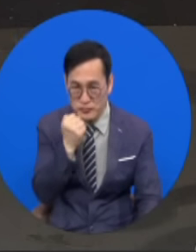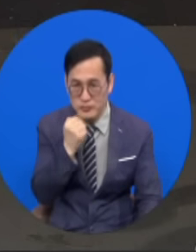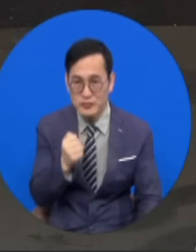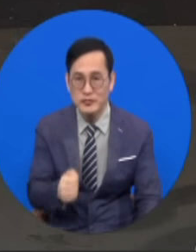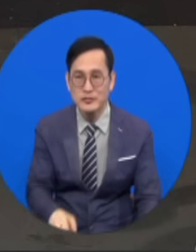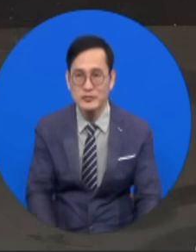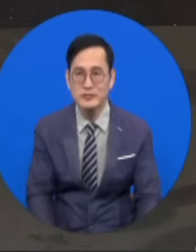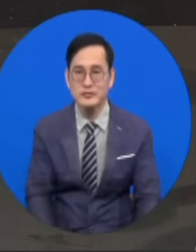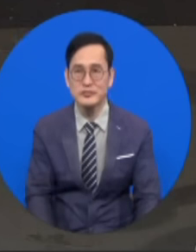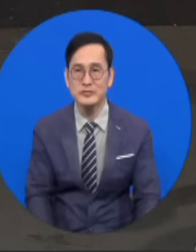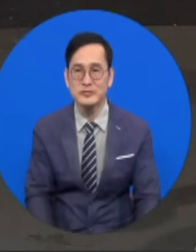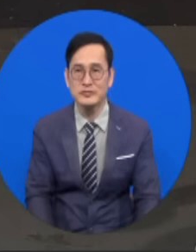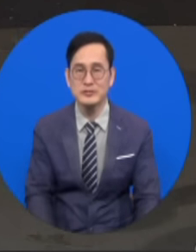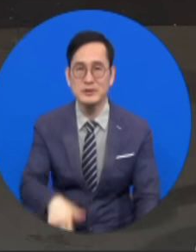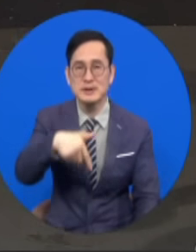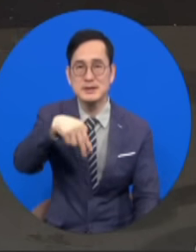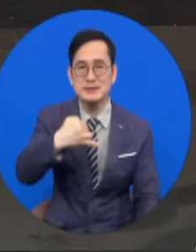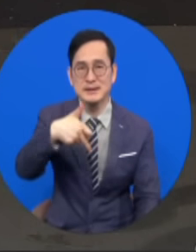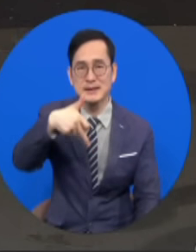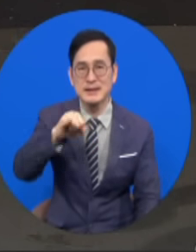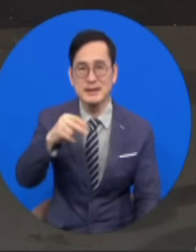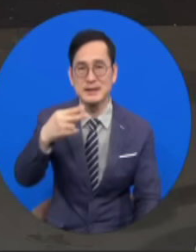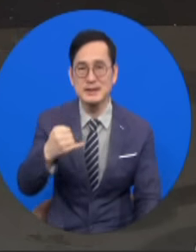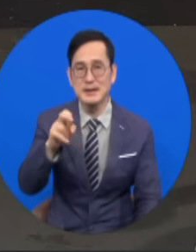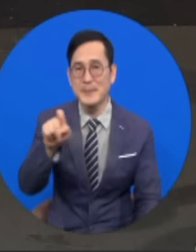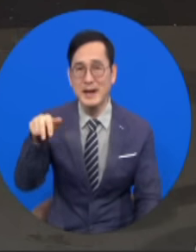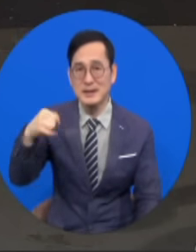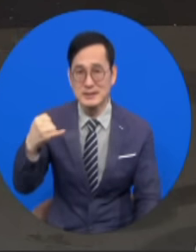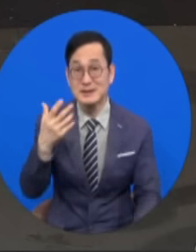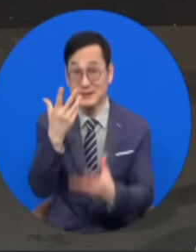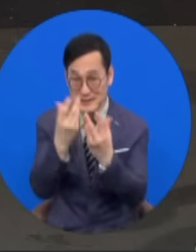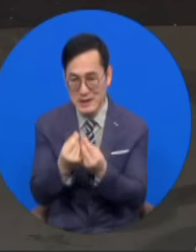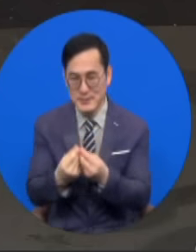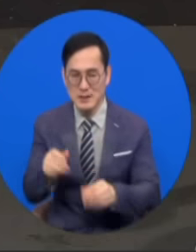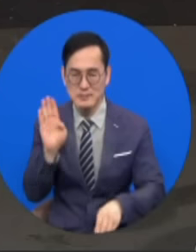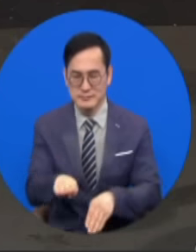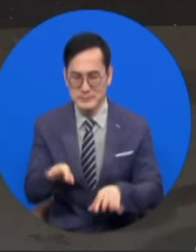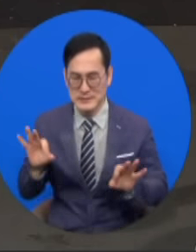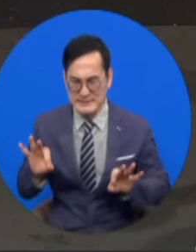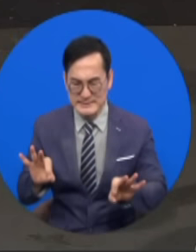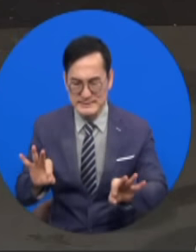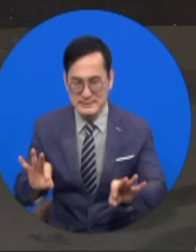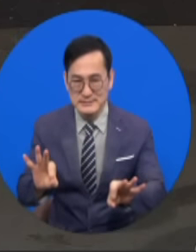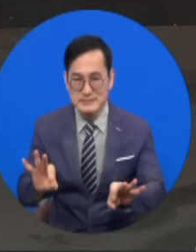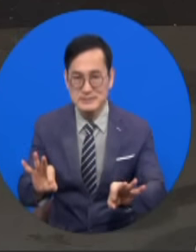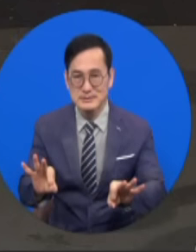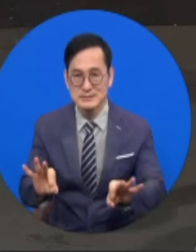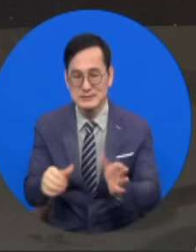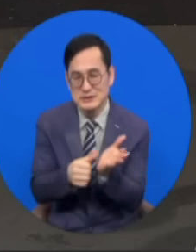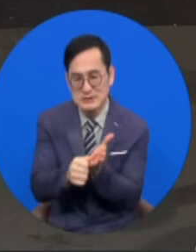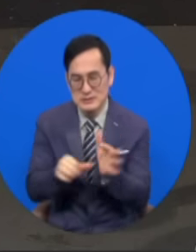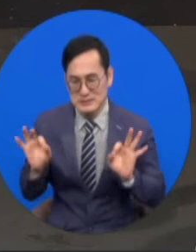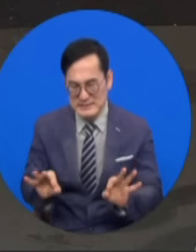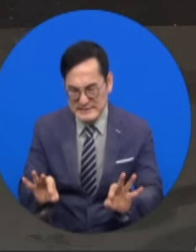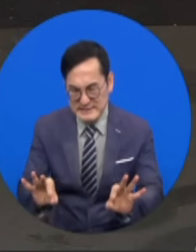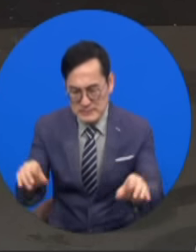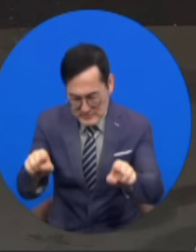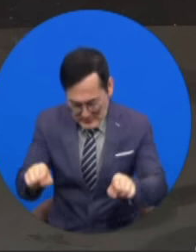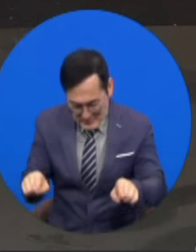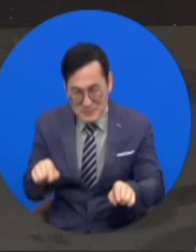증거인데 스키드 마크라 것은이 차량이 브레이크를 밟으면서 타이어 자국이 도로에 남는 그걸 스키드 마크라고